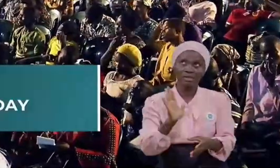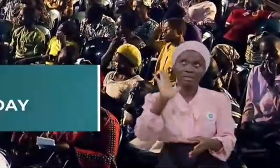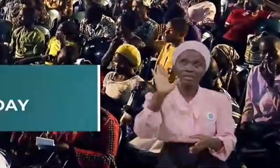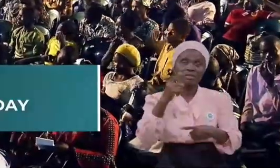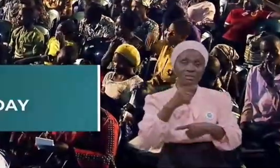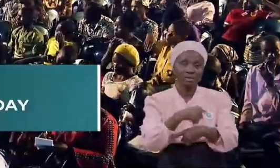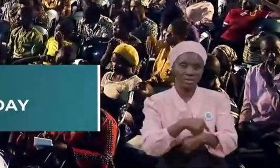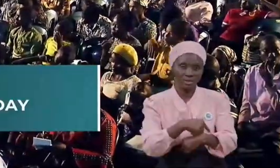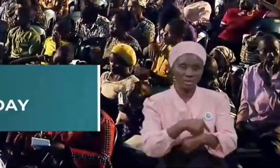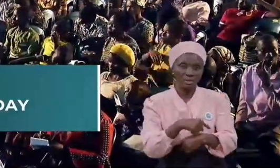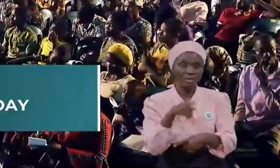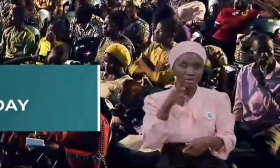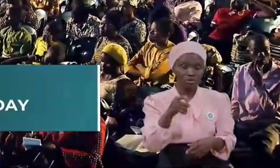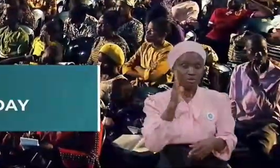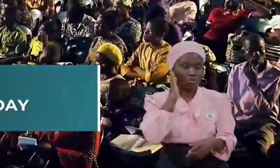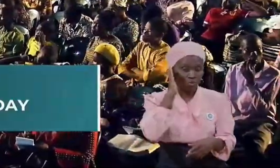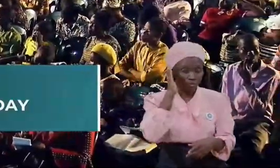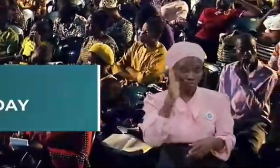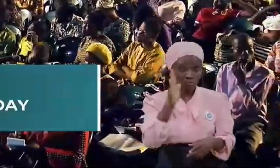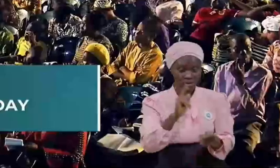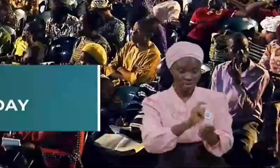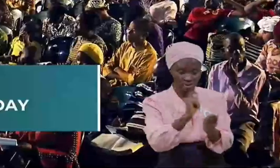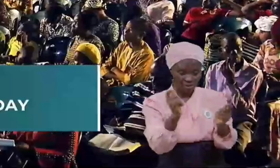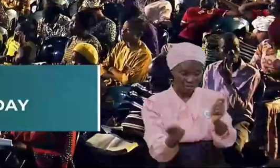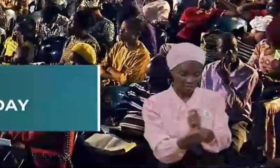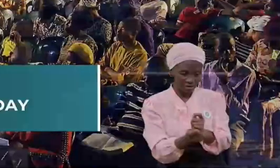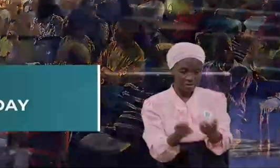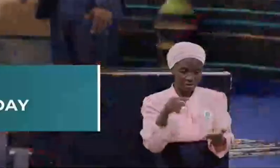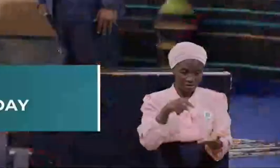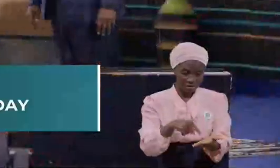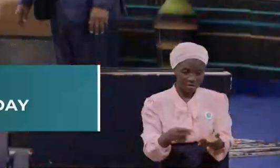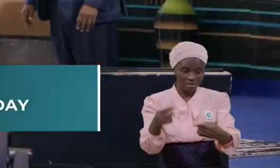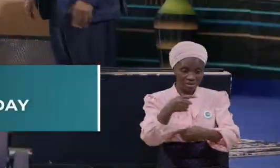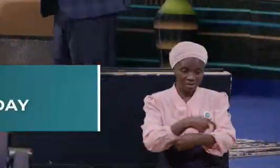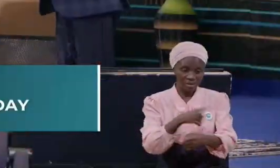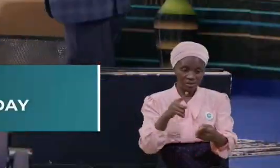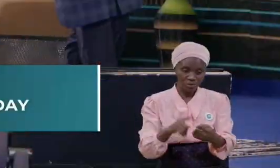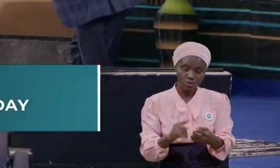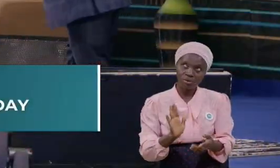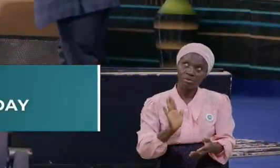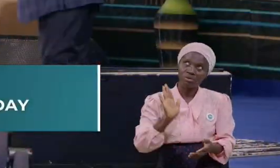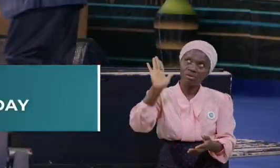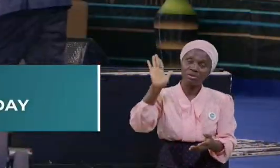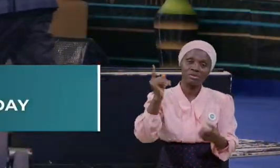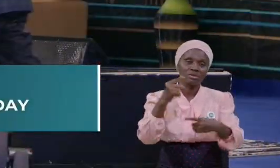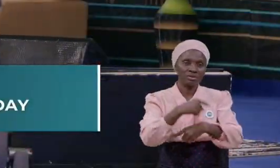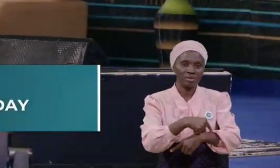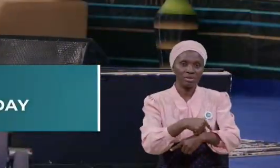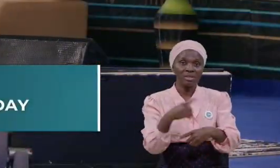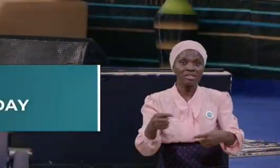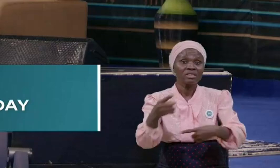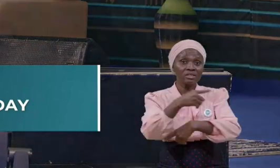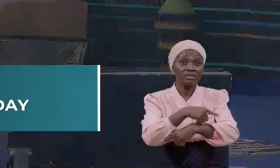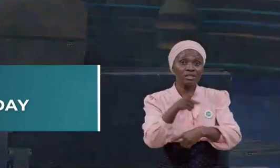véritable chrétien en son jour. Le jour que tu rencontres Christ, en son jour. Le jour où tu donnes